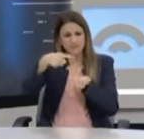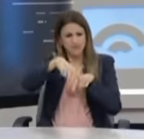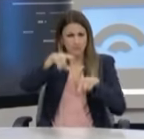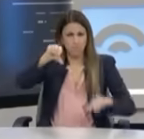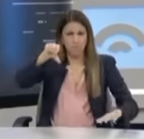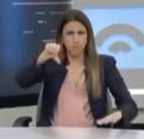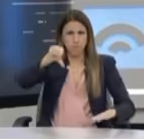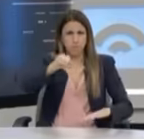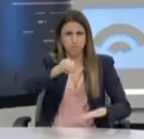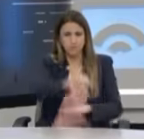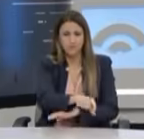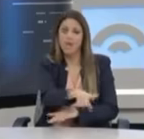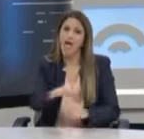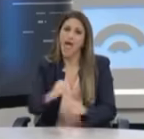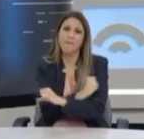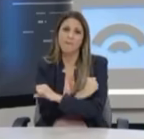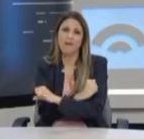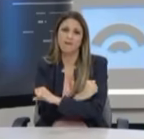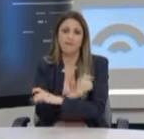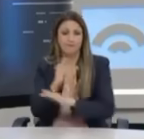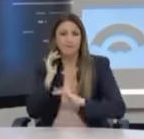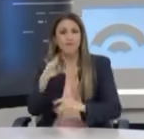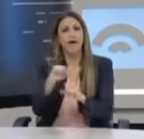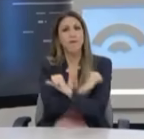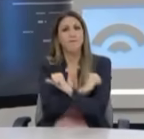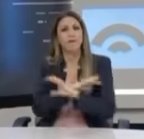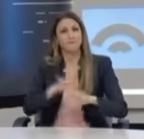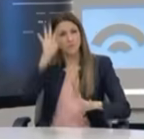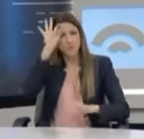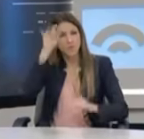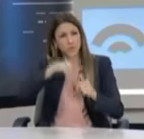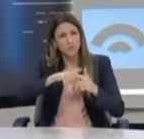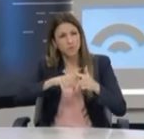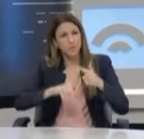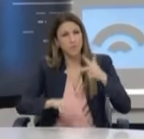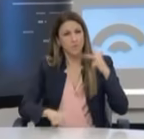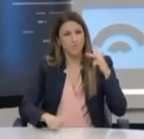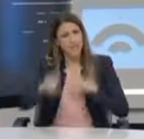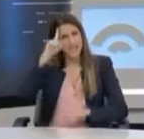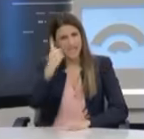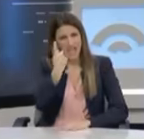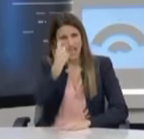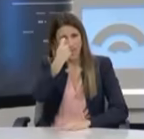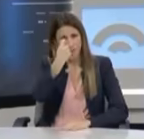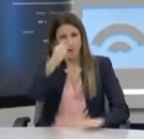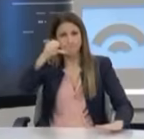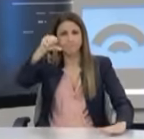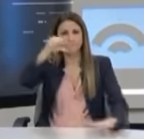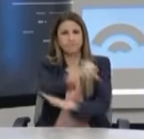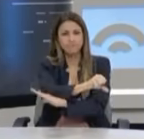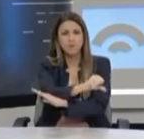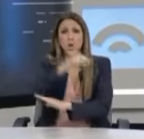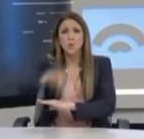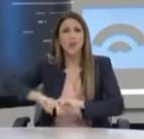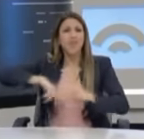καταραίει, επιμένει στην καταστροφική του αποστολή. Μετά το οικονομικό ναυάγιο, οδηγεί την